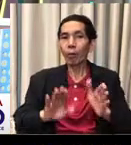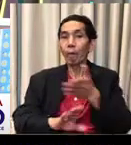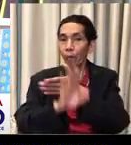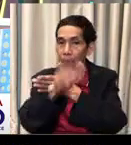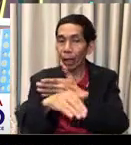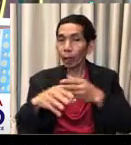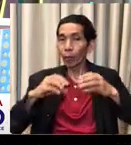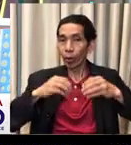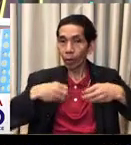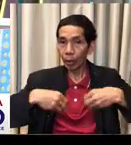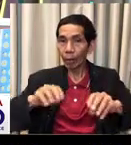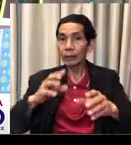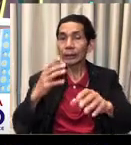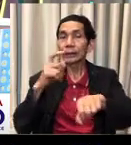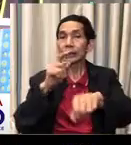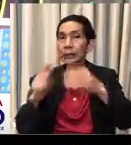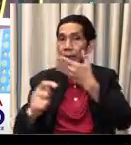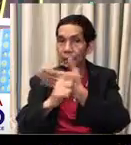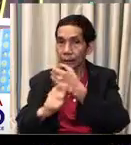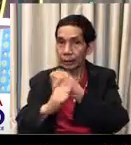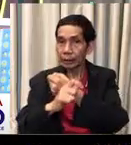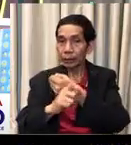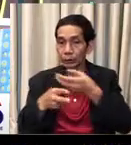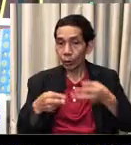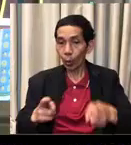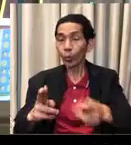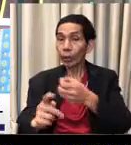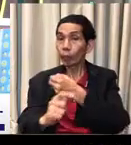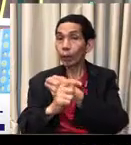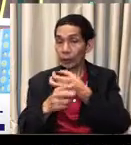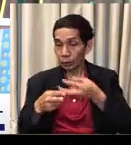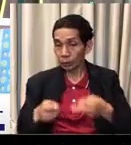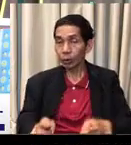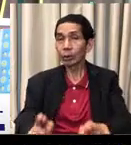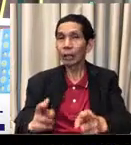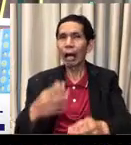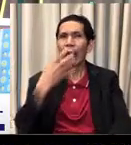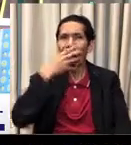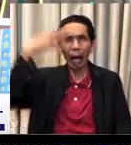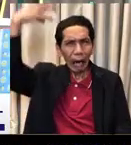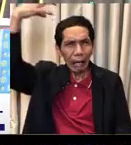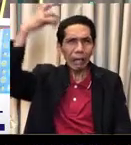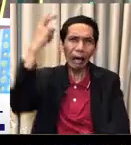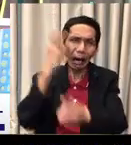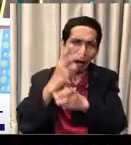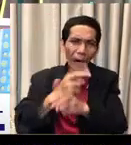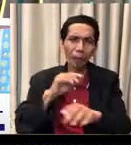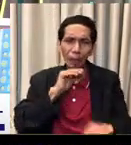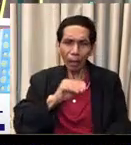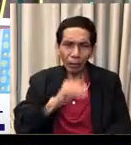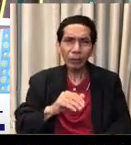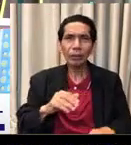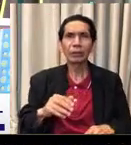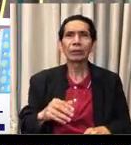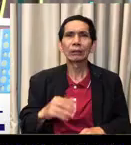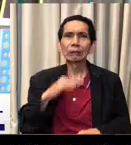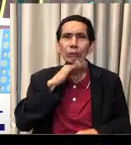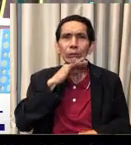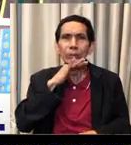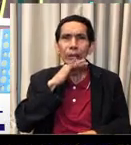doon. Oh, pero for the meantime, nandoon sila sa kalye. Oh, mainit, hirap, pagod,